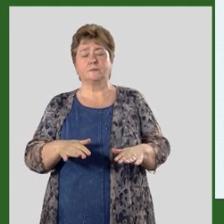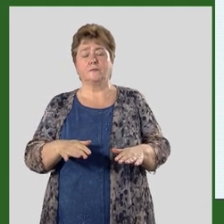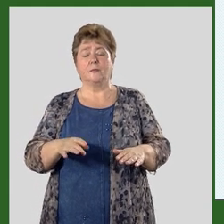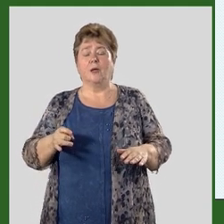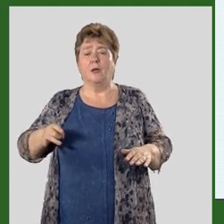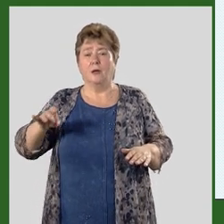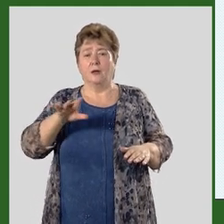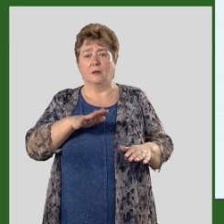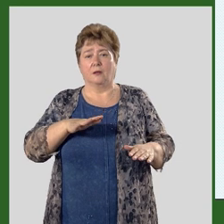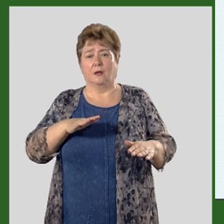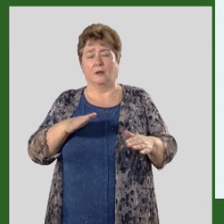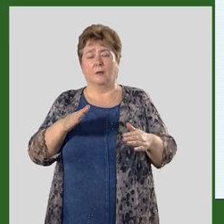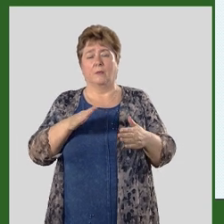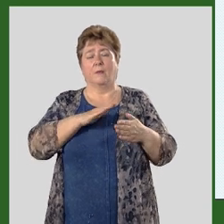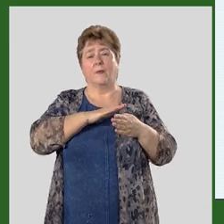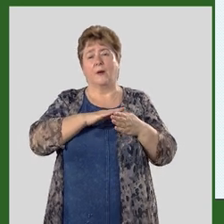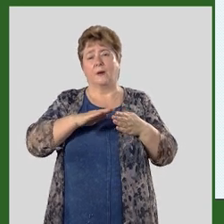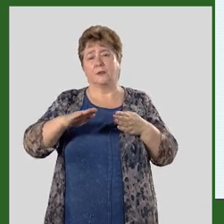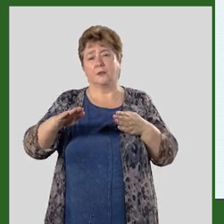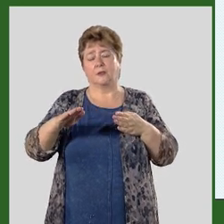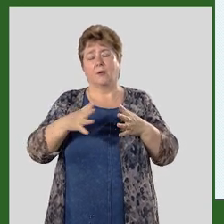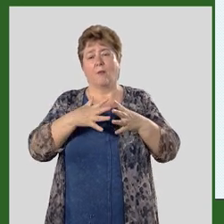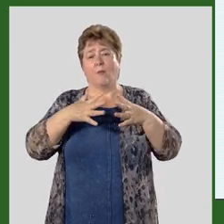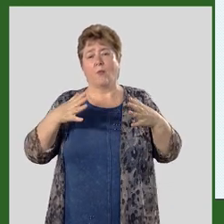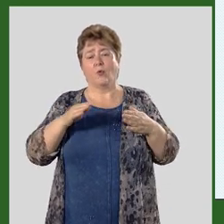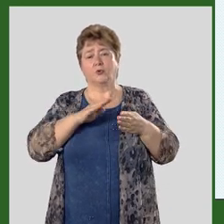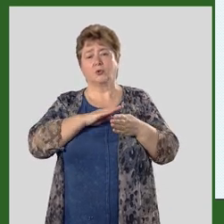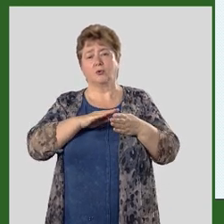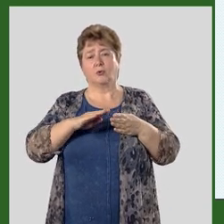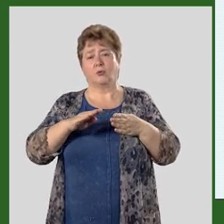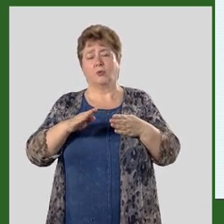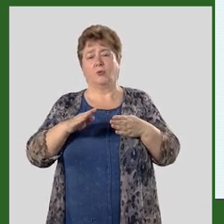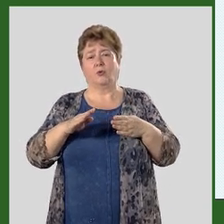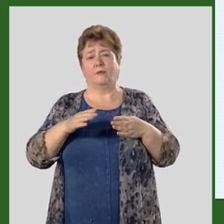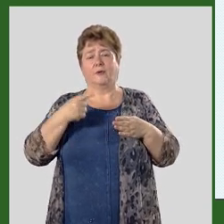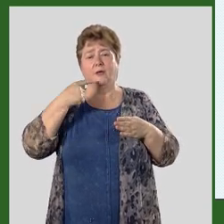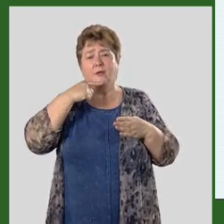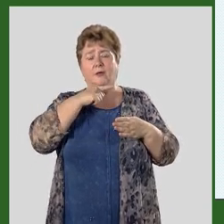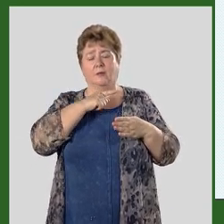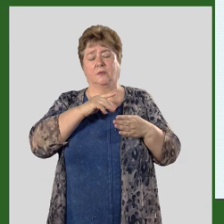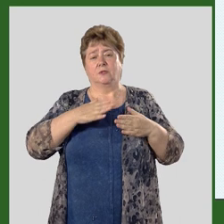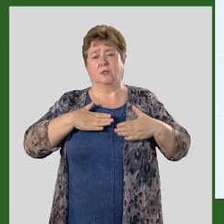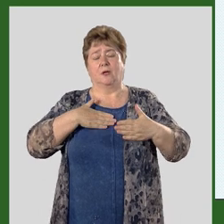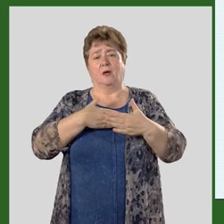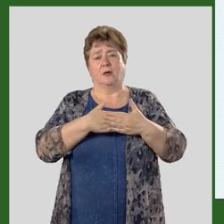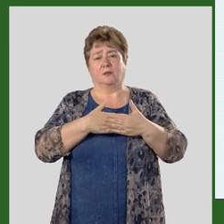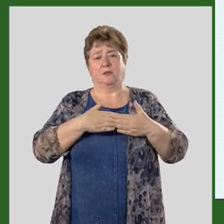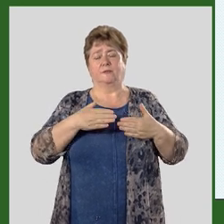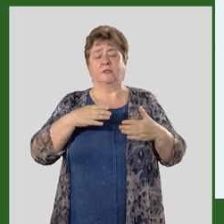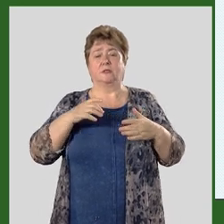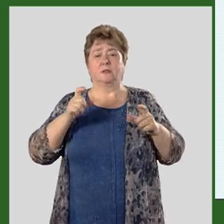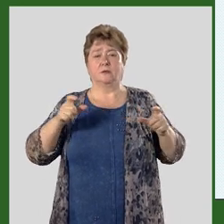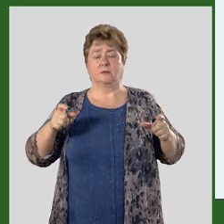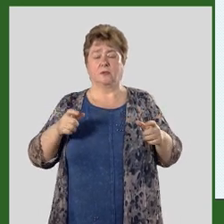В региональном разрезе наибольший уровень экономической активности населения отмечается в